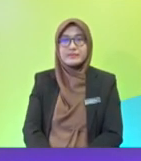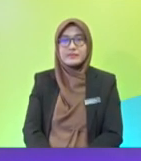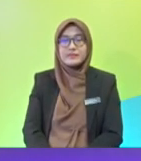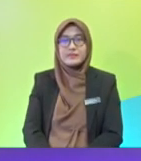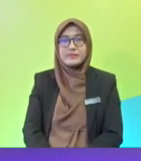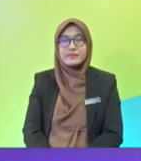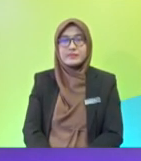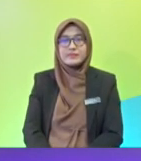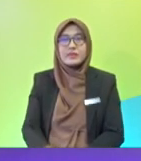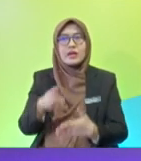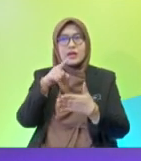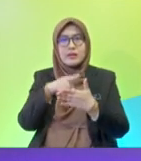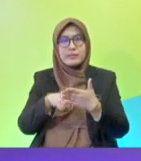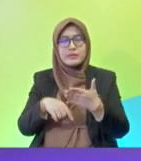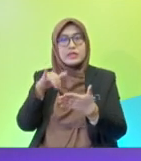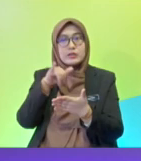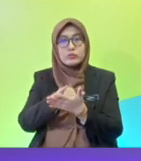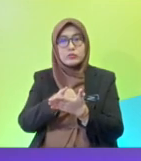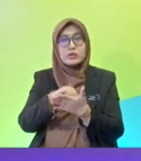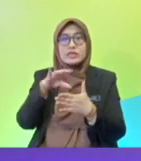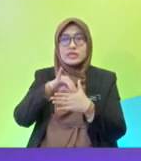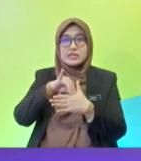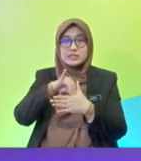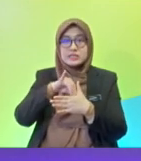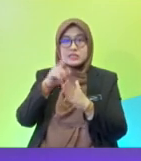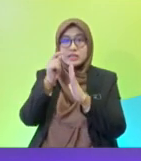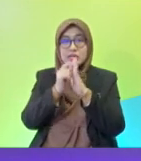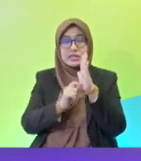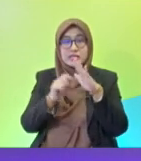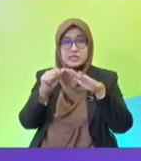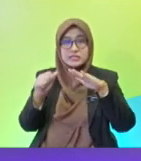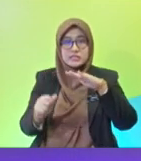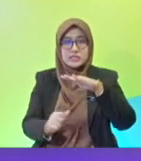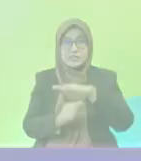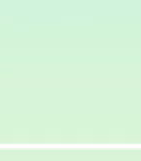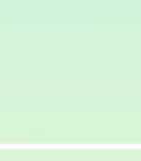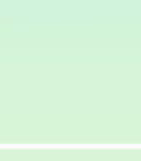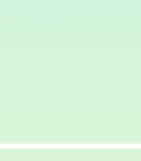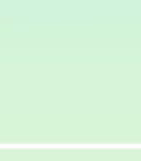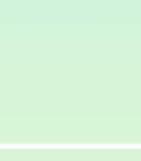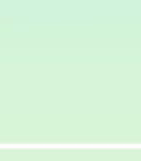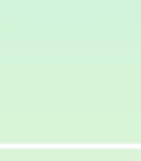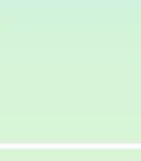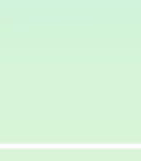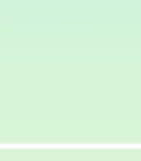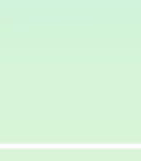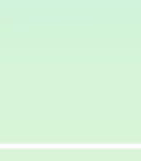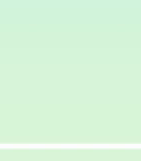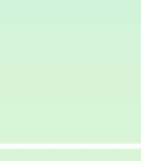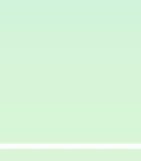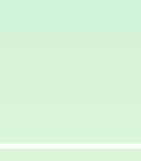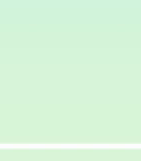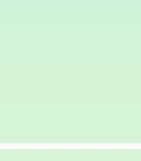dahulu Apa itu isi tersirat oke yang terkandung atau